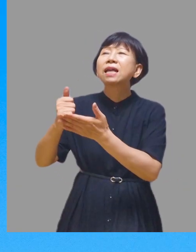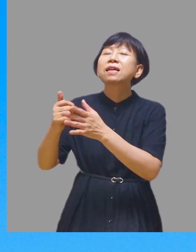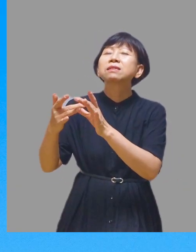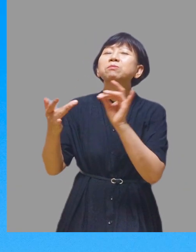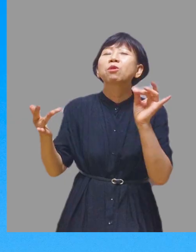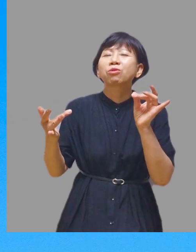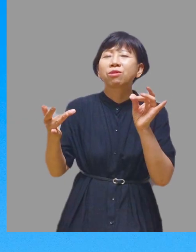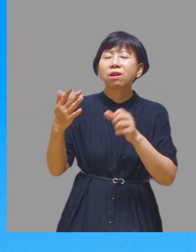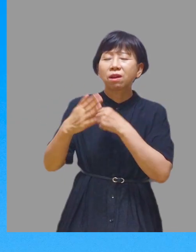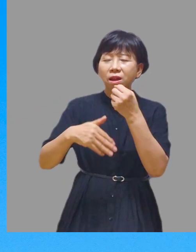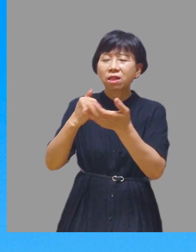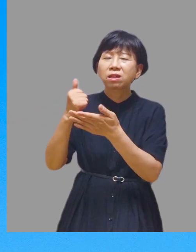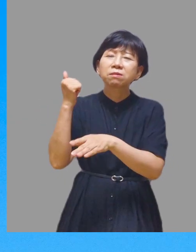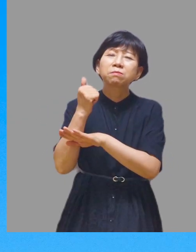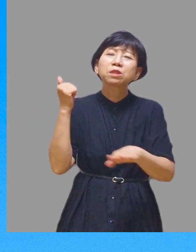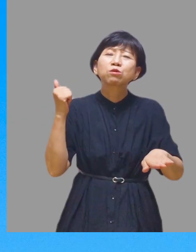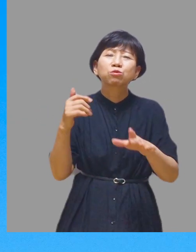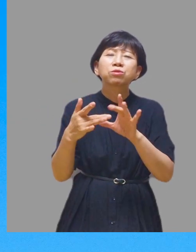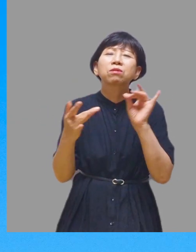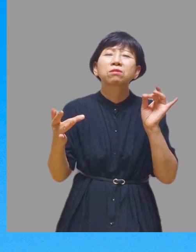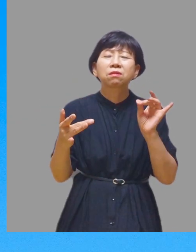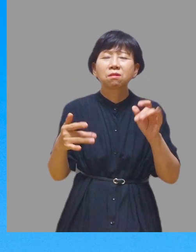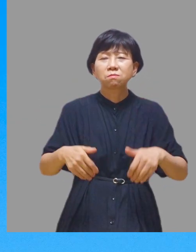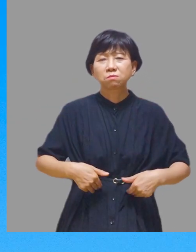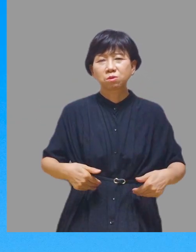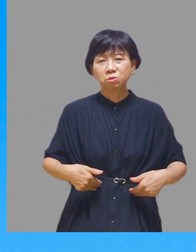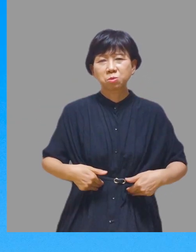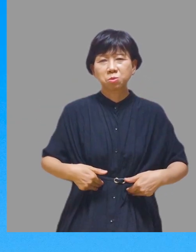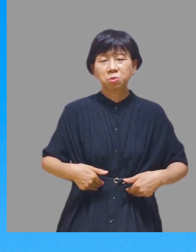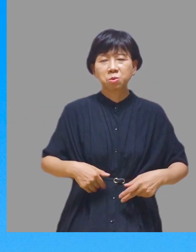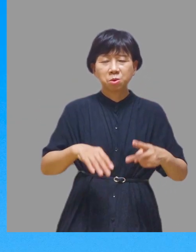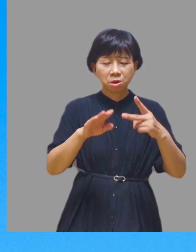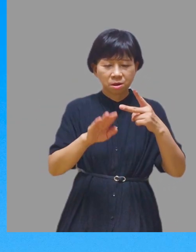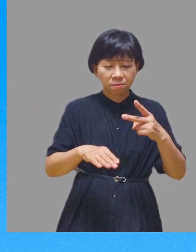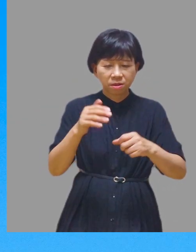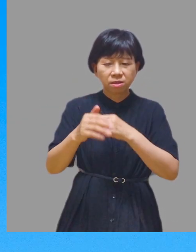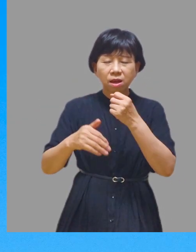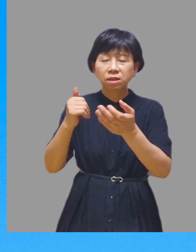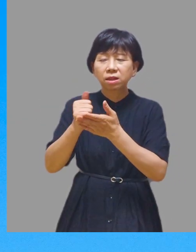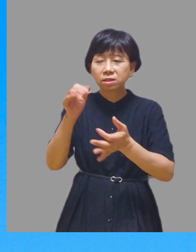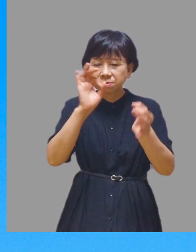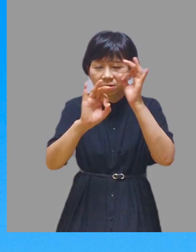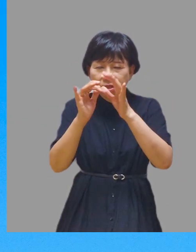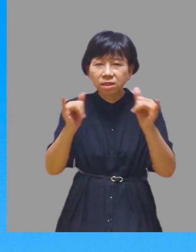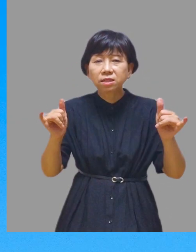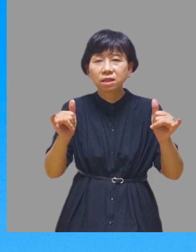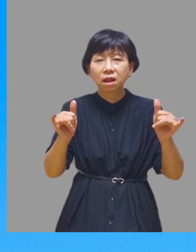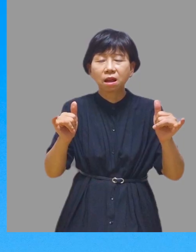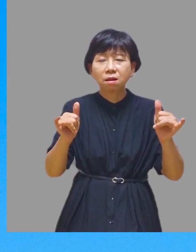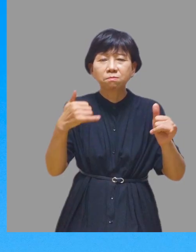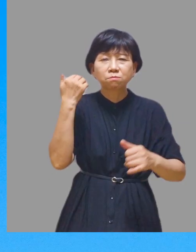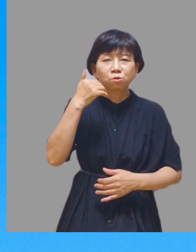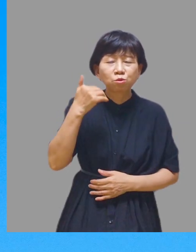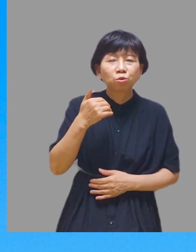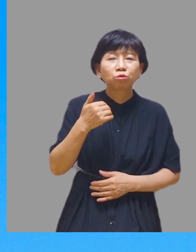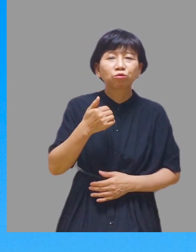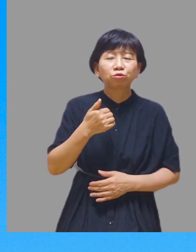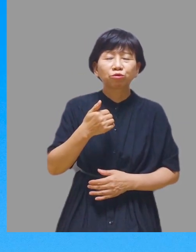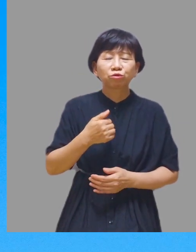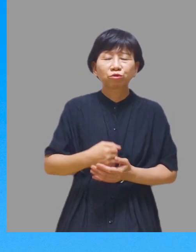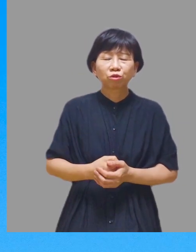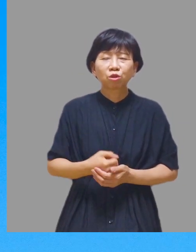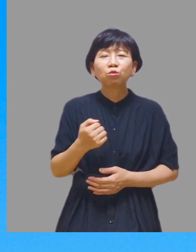될 줄 믿습니다. 하반기의 시작인 지금 하나님이 찾으시는 사람으로 그 자리에 머무는 은혜가 우리 모두에